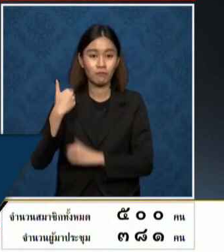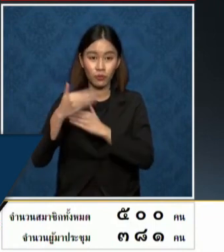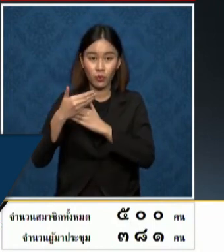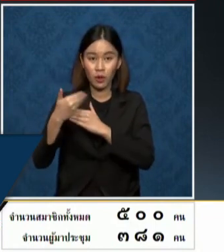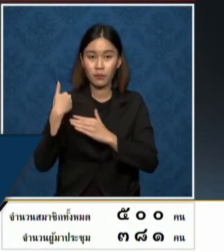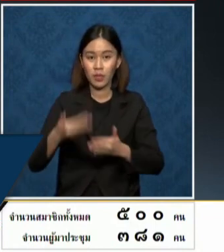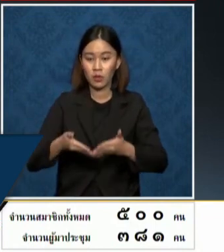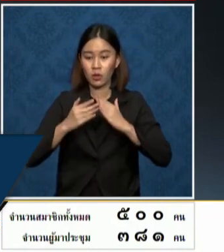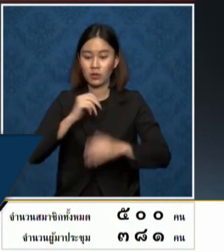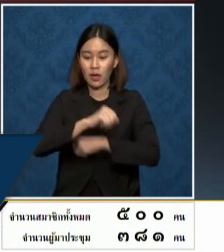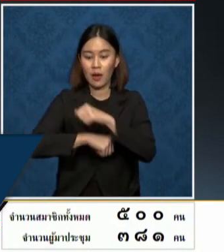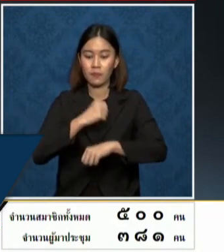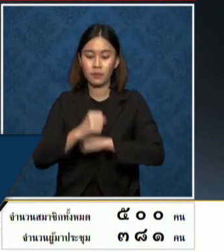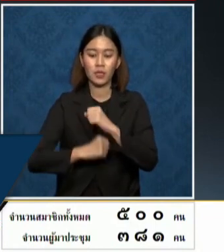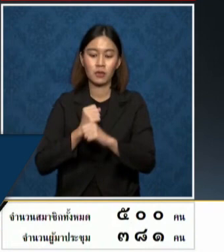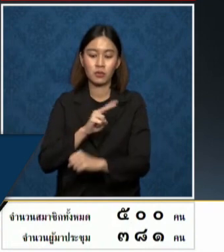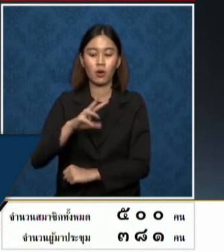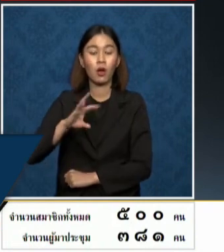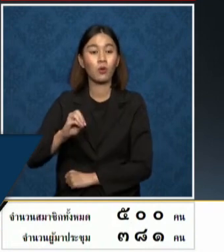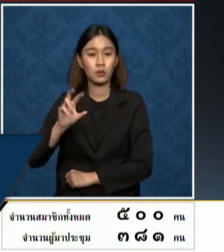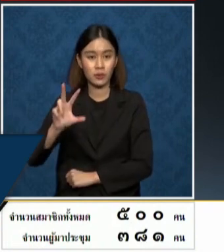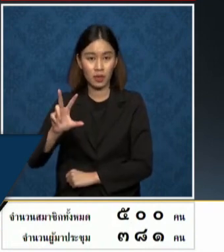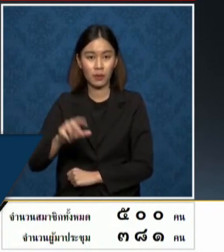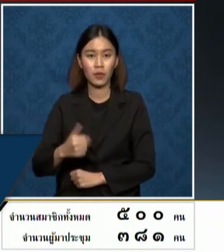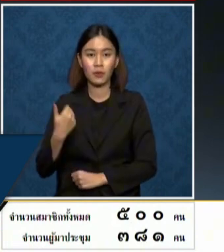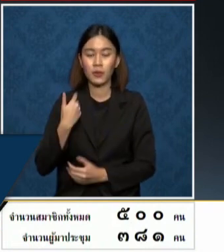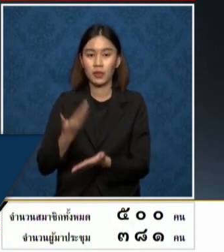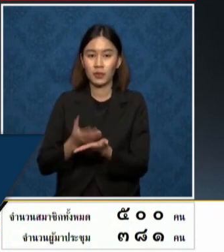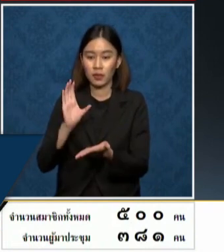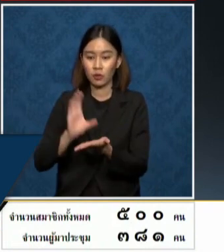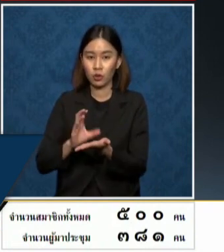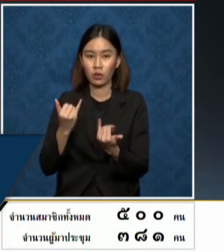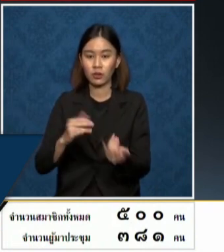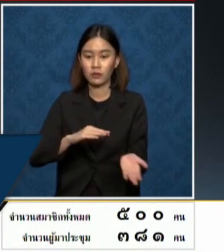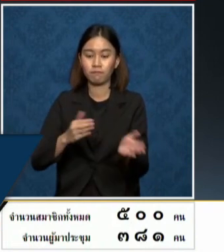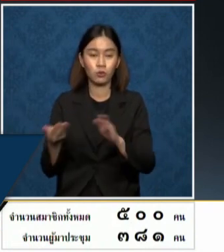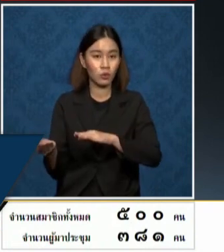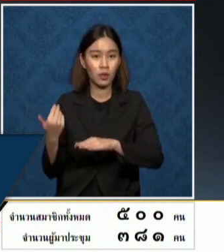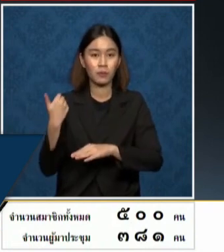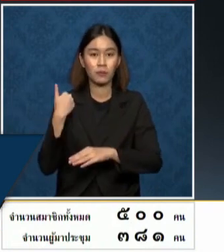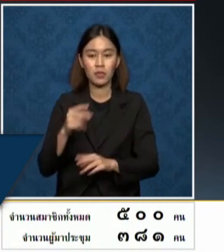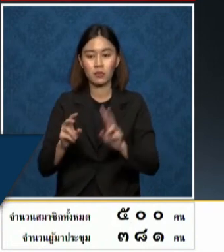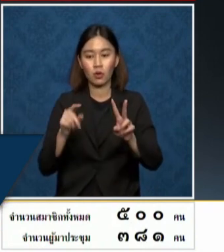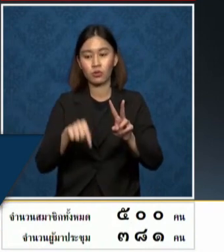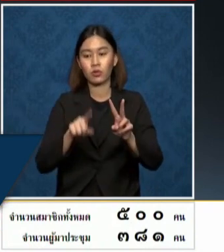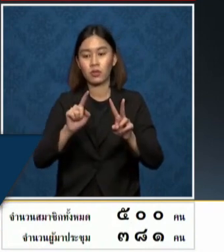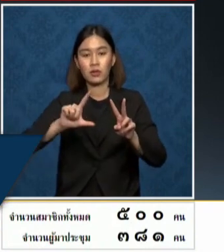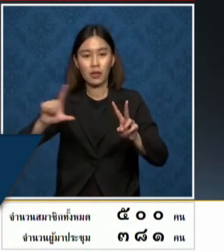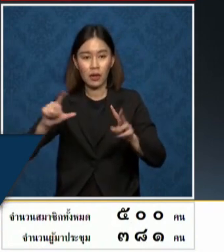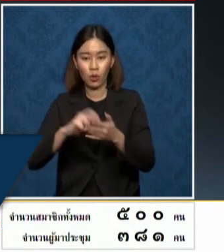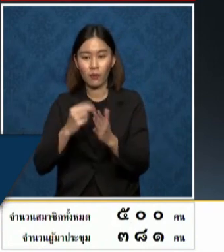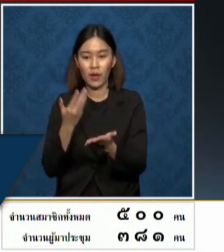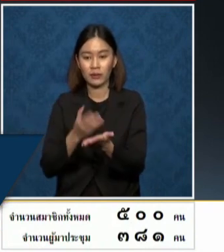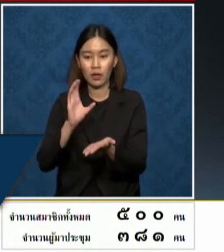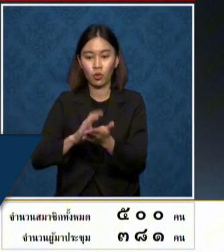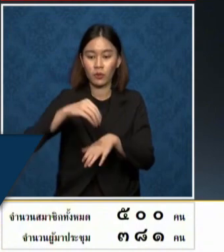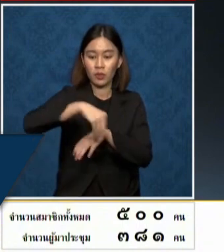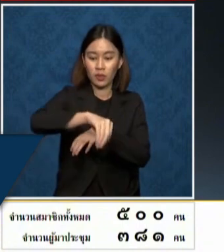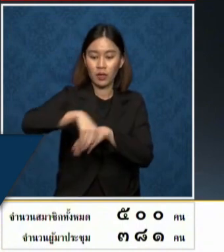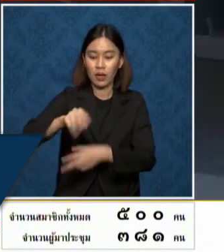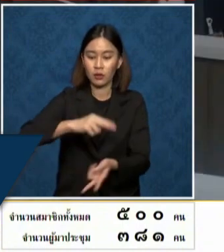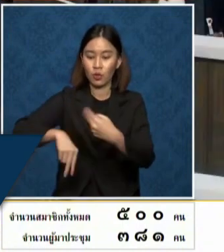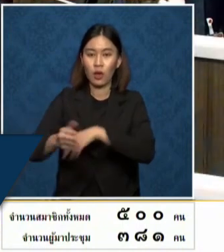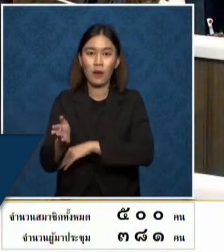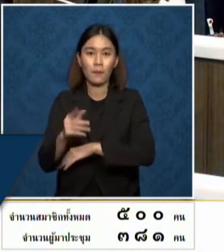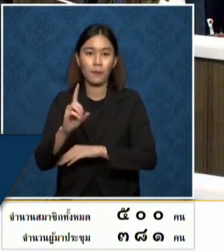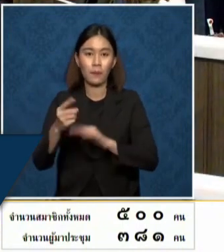มีการก่อสร้างจริงในช่วงปี 2563และงบประมาณก็ถูกพับไป 2.1ล้านบาทคืองบสร้างเครือข่ายอนุรักษ์พันธุ์